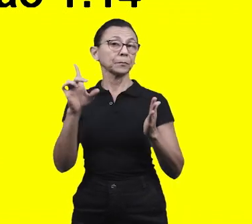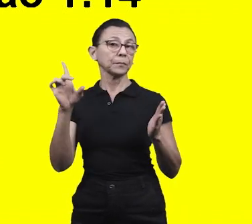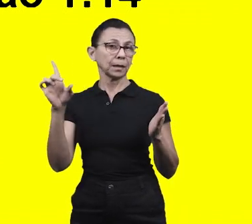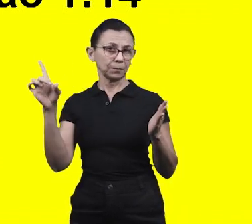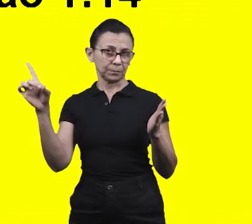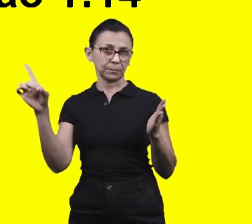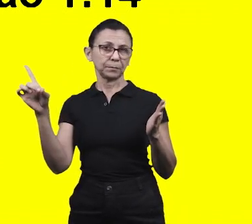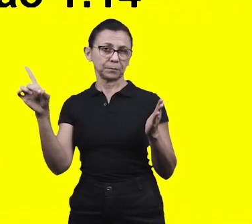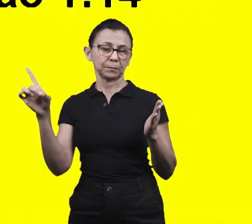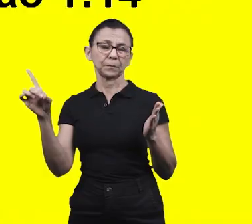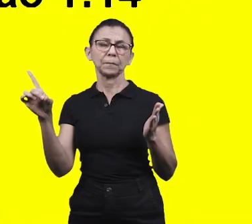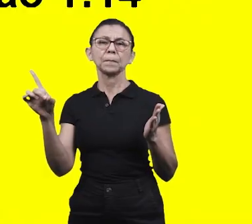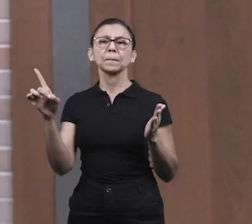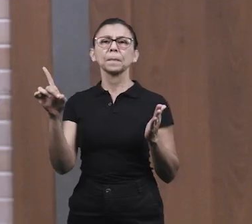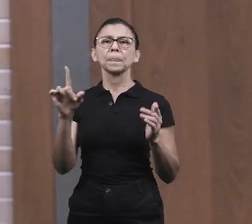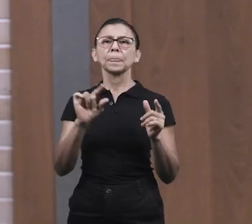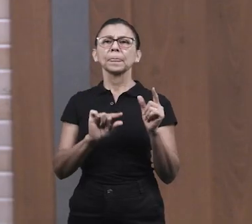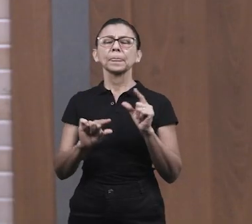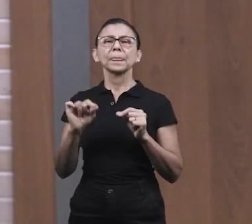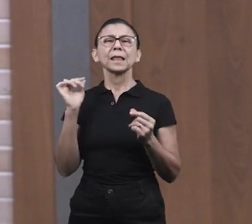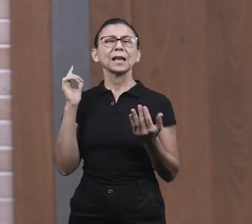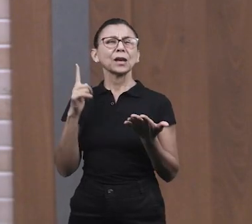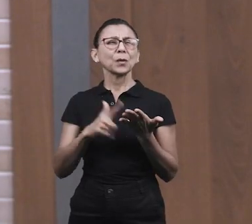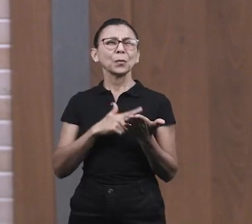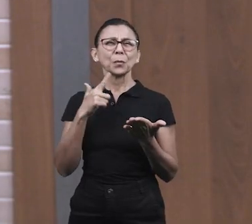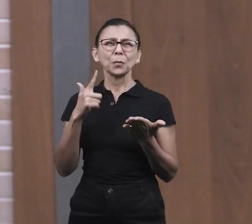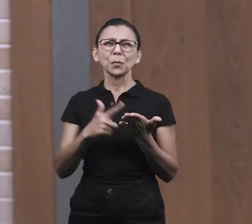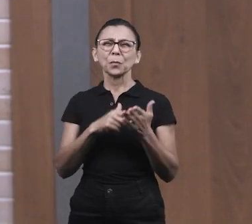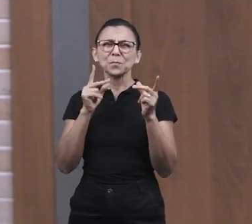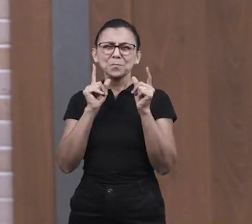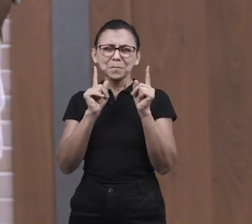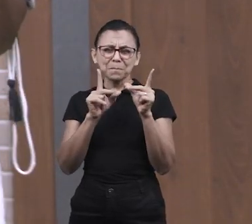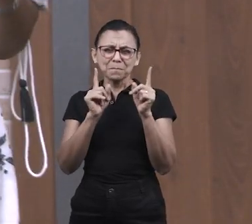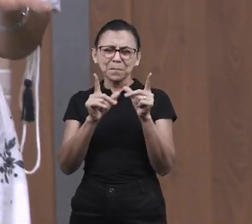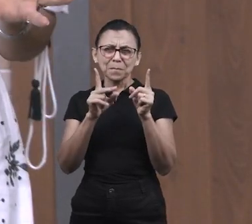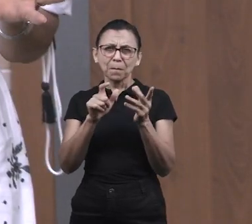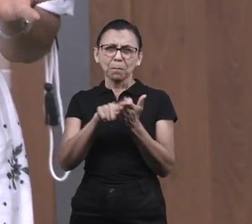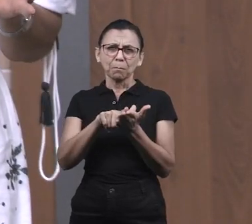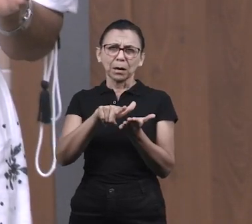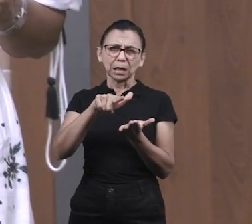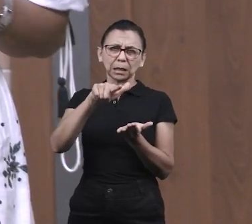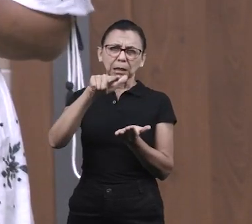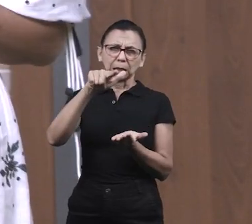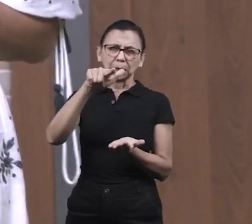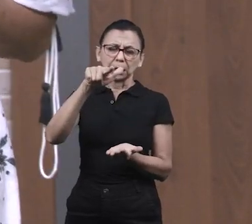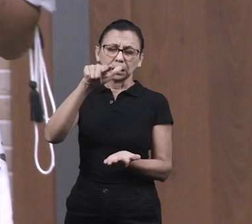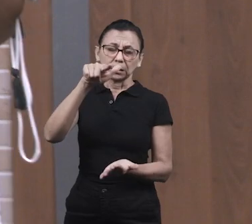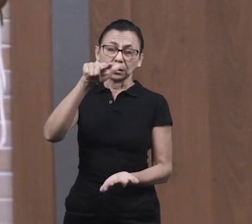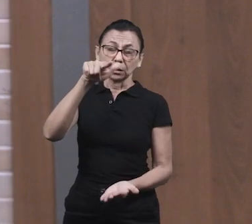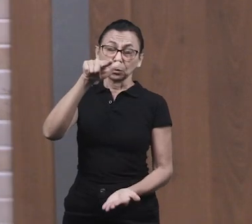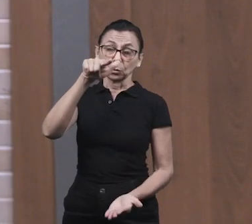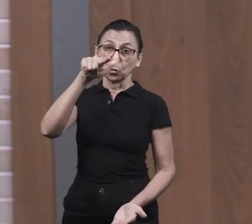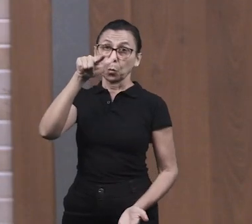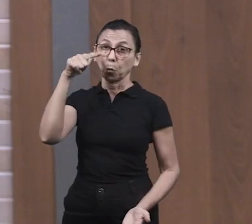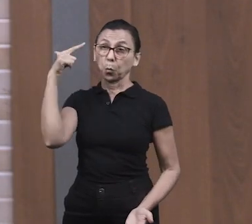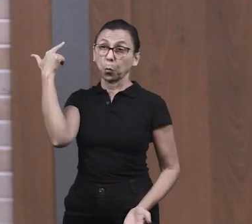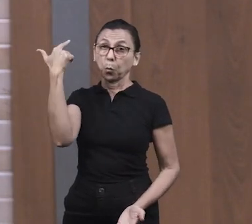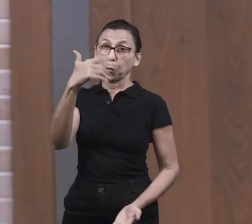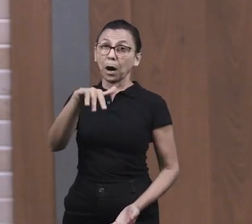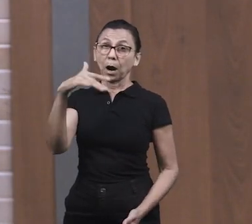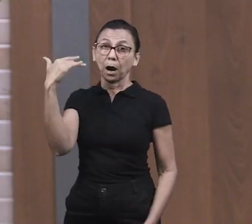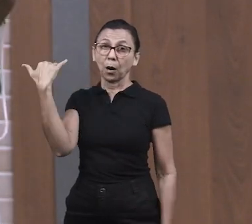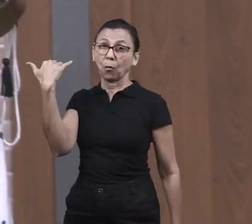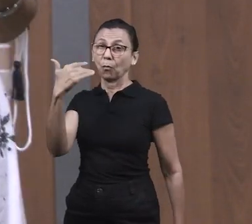Dieu, la Bible, est le livre plus vendu dans le monde. Et pourquoi